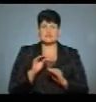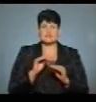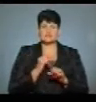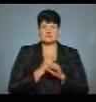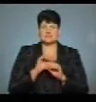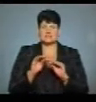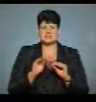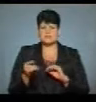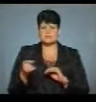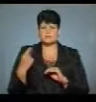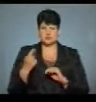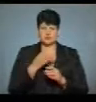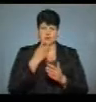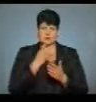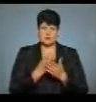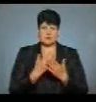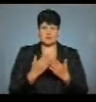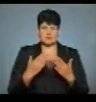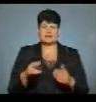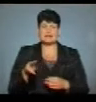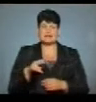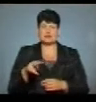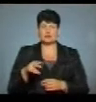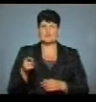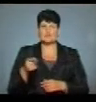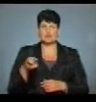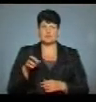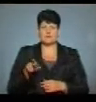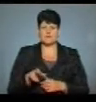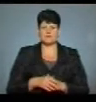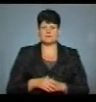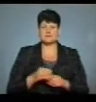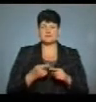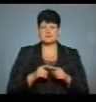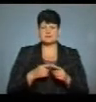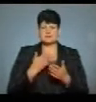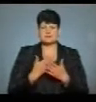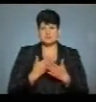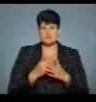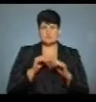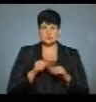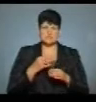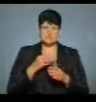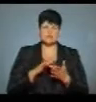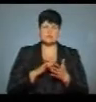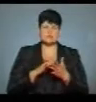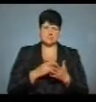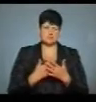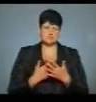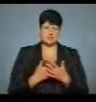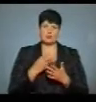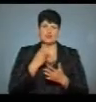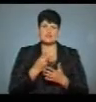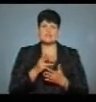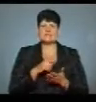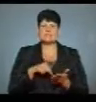сьогодні презентували в бібліотеці музеї літературне Тернопілля. Це візитівка, як туристична, можна сказати, візитівка, щоб показати дійсно місто, як